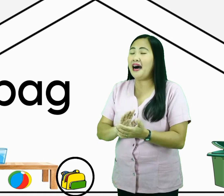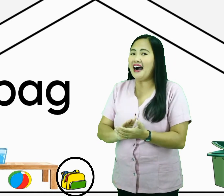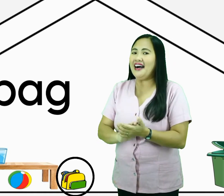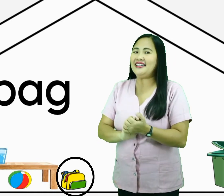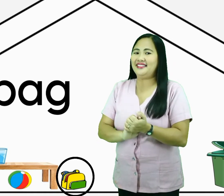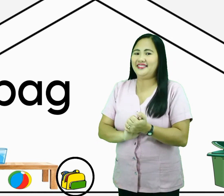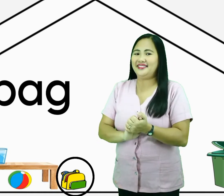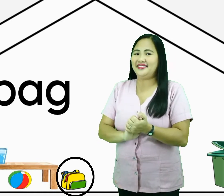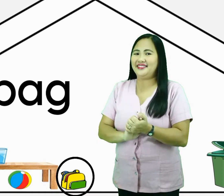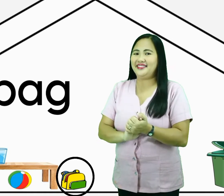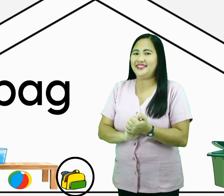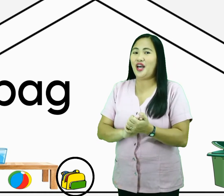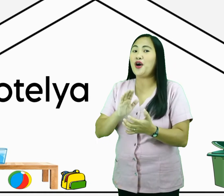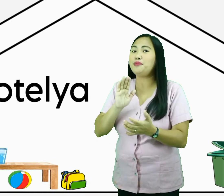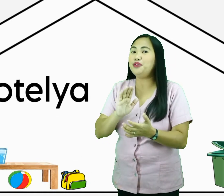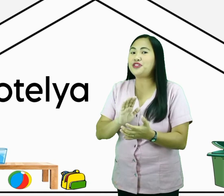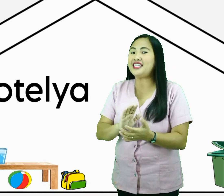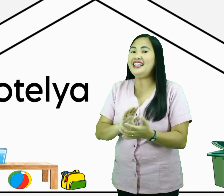Bag,